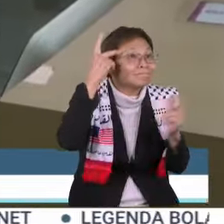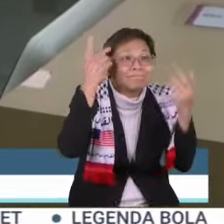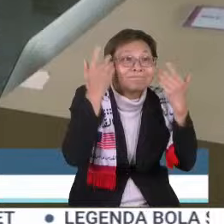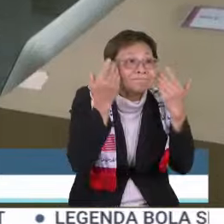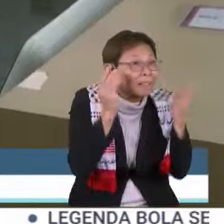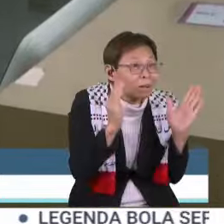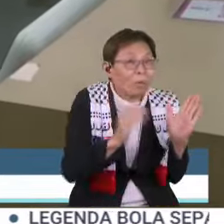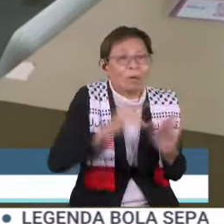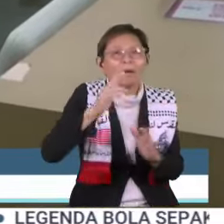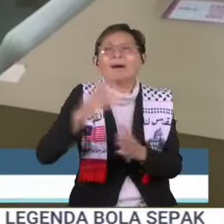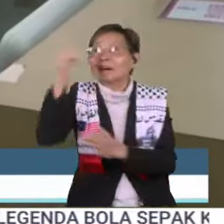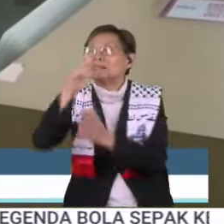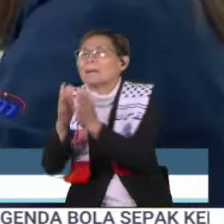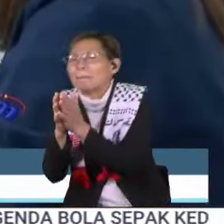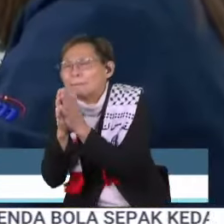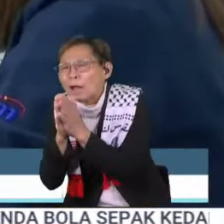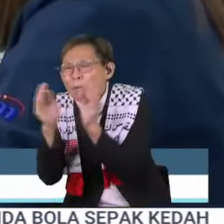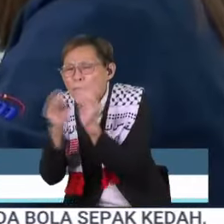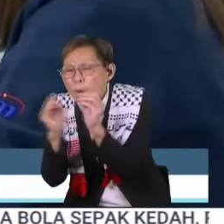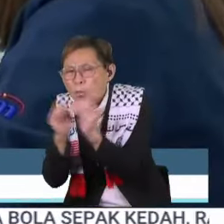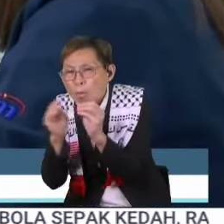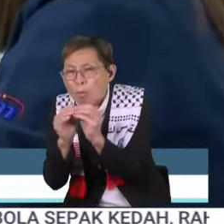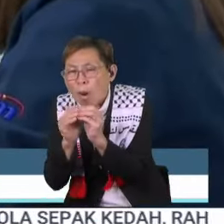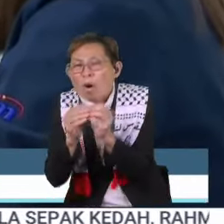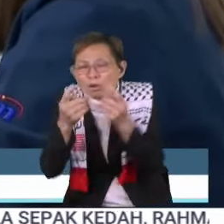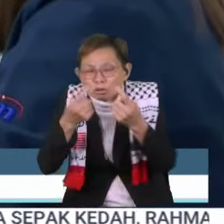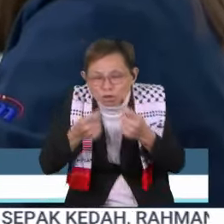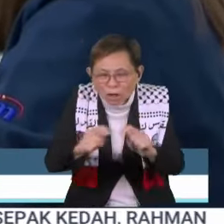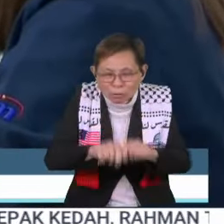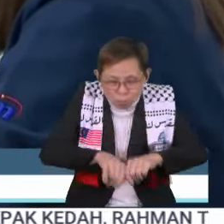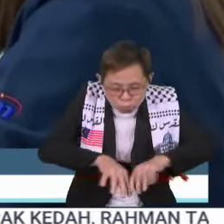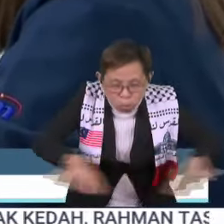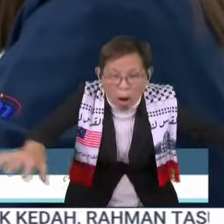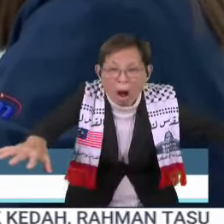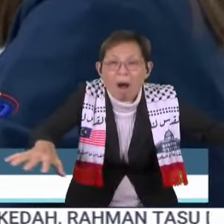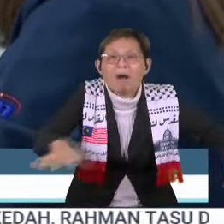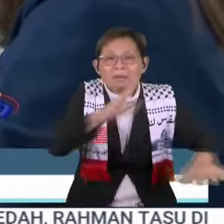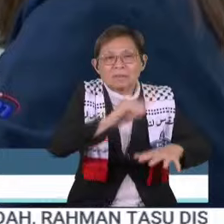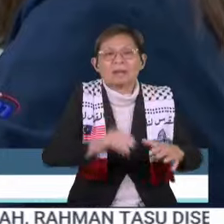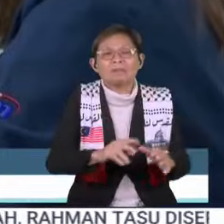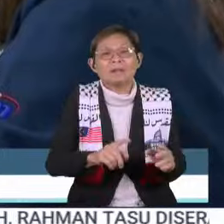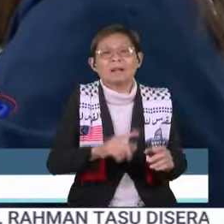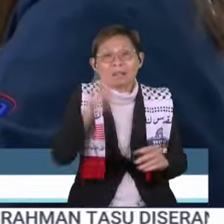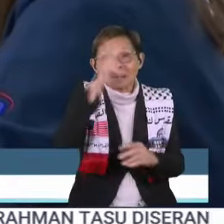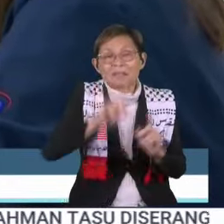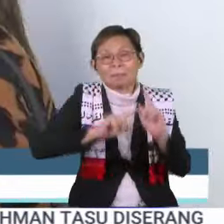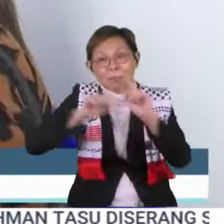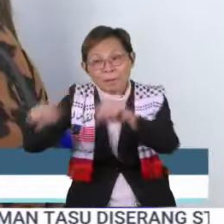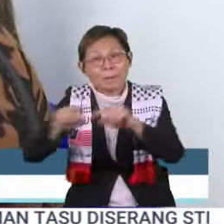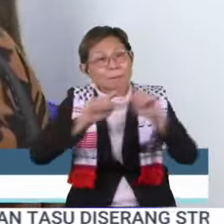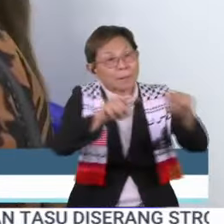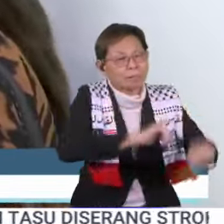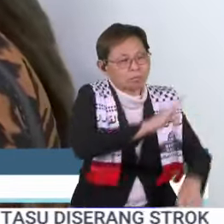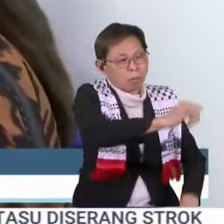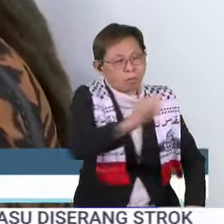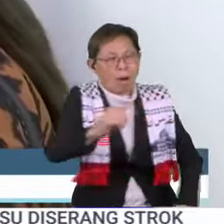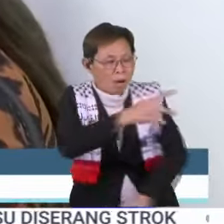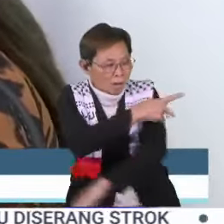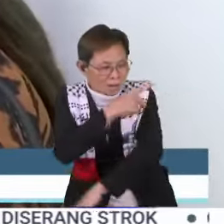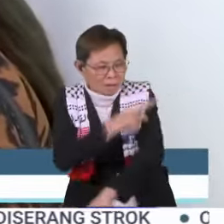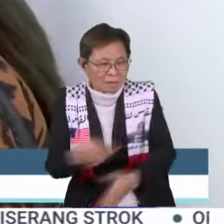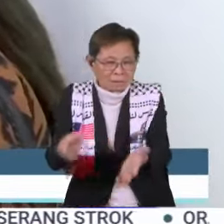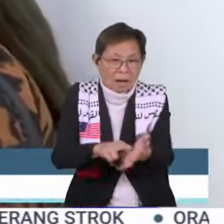Justeru, kerajaan diminta mempergiat usaha memperluas skim itu, termasuk turun padang bagi membolehkan klinik yang